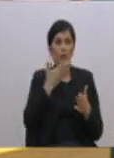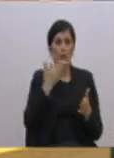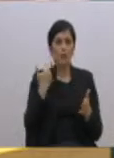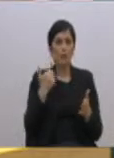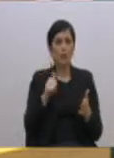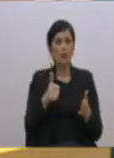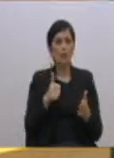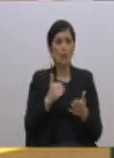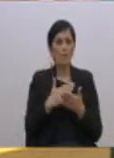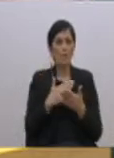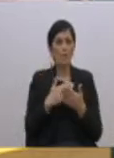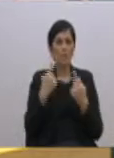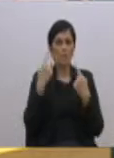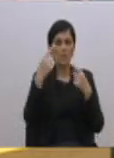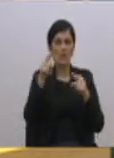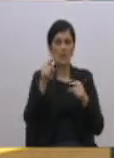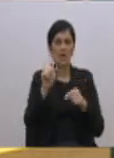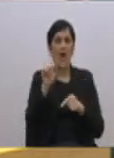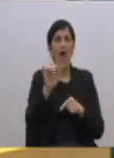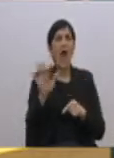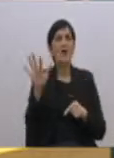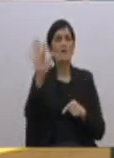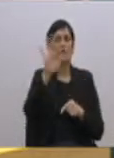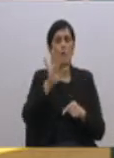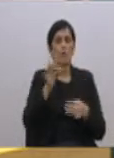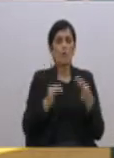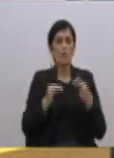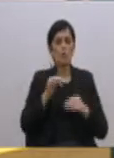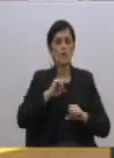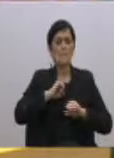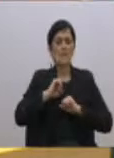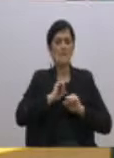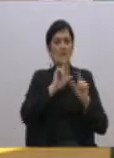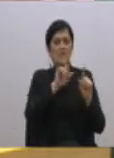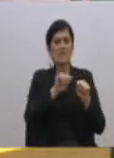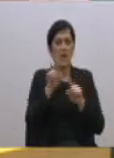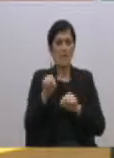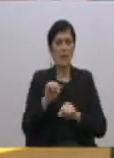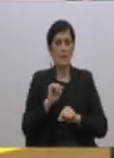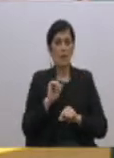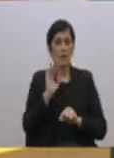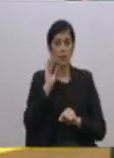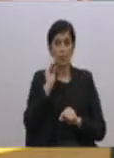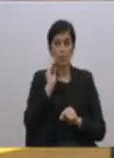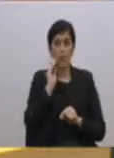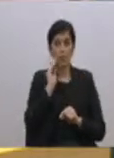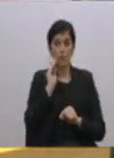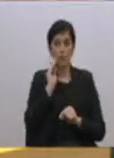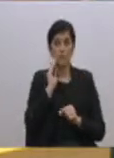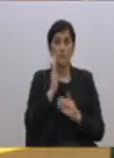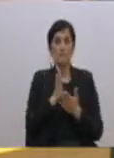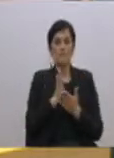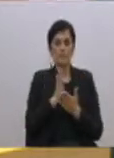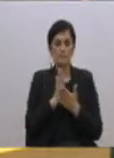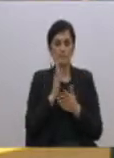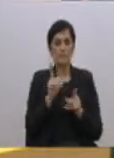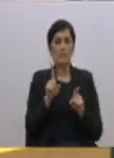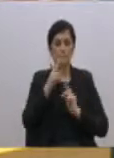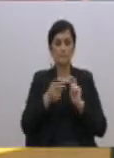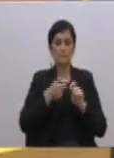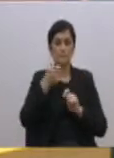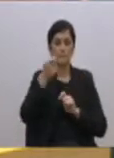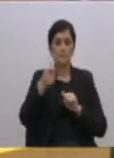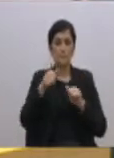hteba, scoape cu lepsi, europul cu lepsi, mo sa marta tama iubine bebe. Mașin rudesat, arsebops, aseti, kada tu ai